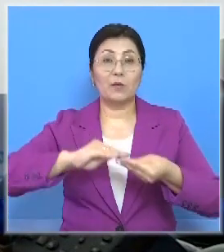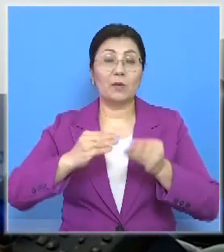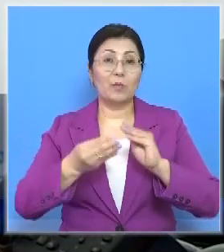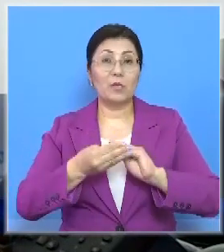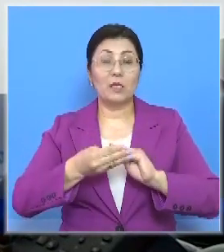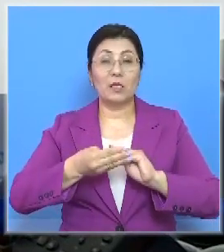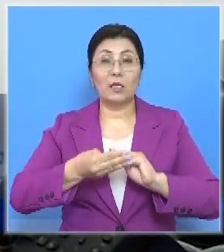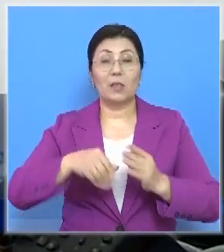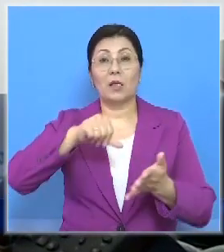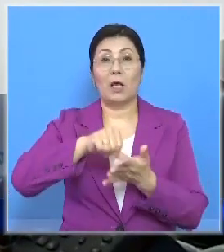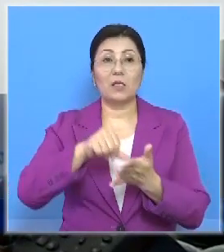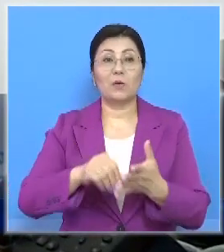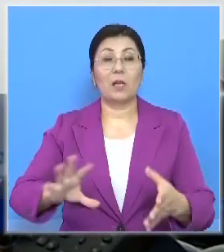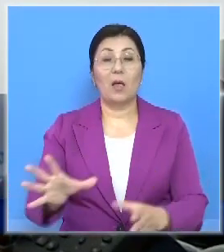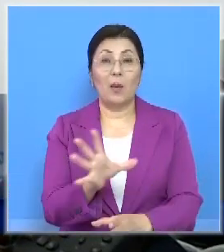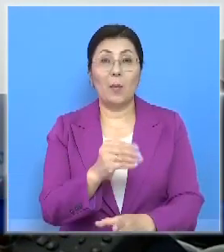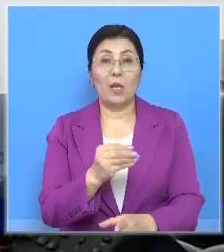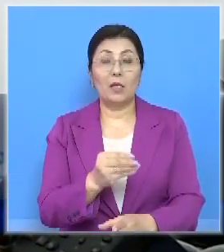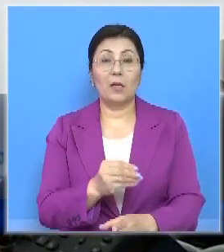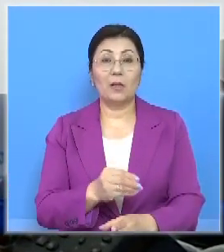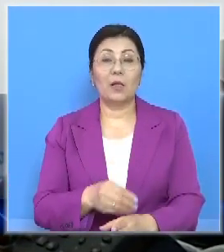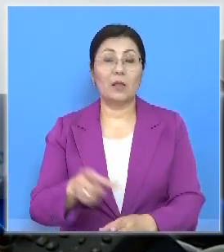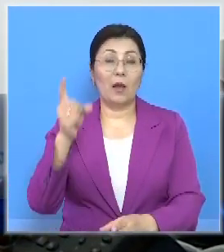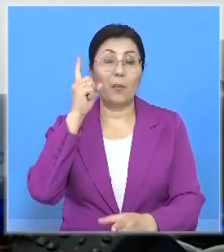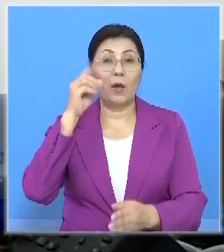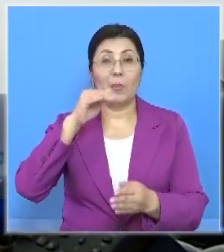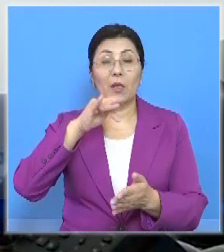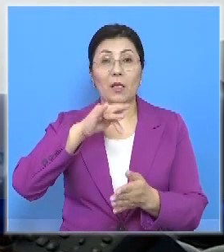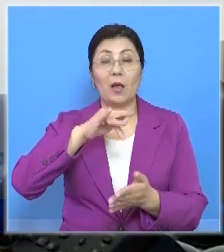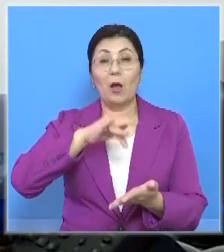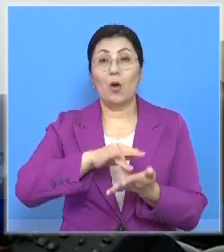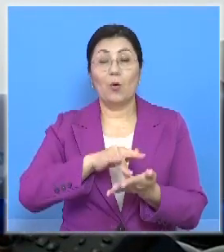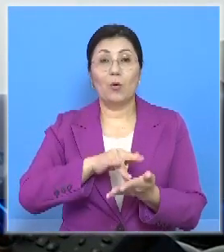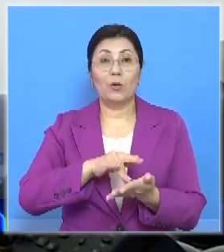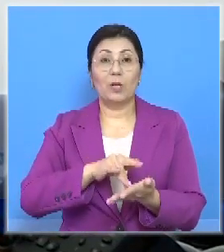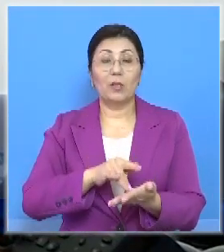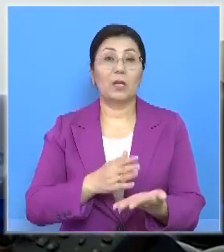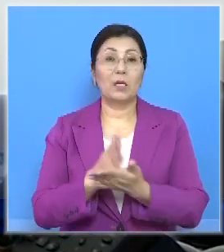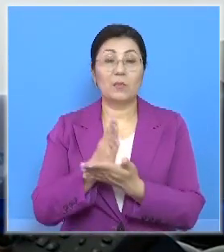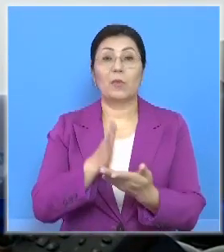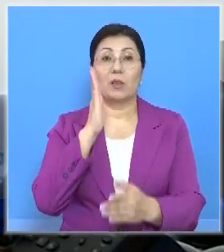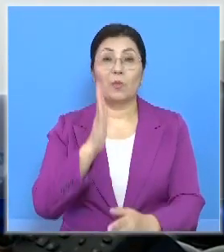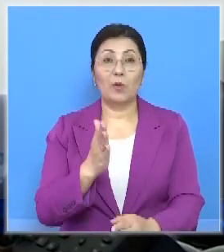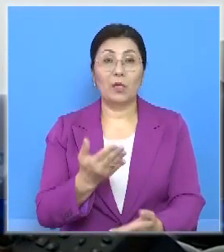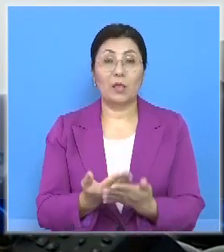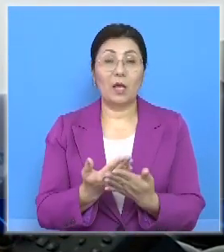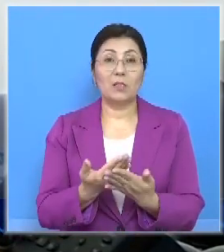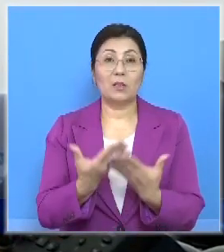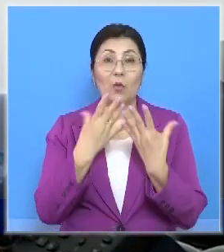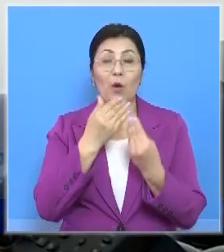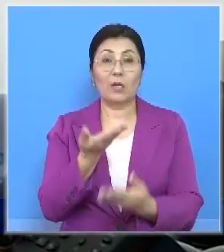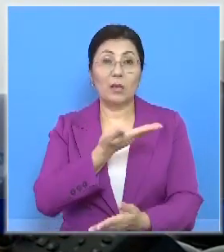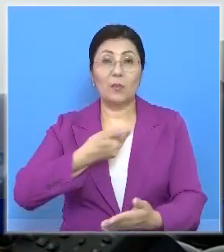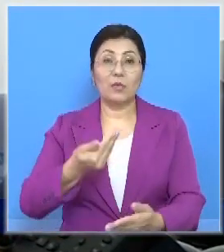қатысты барлығы толайым сол мобильді орталықтың құзыретінде болады. Одан бөлек қазіргі таңда біздер